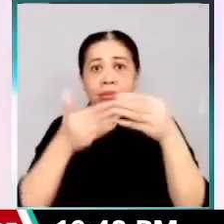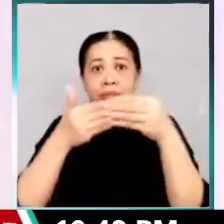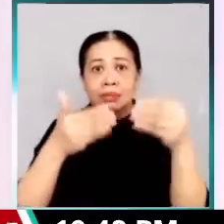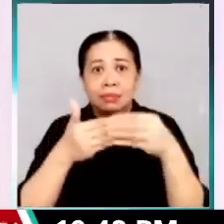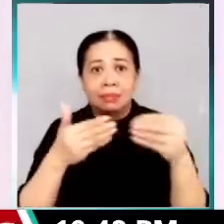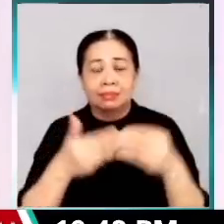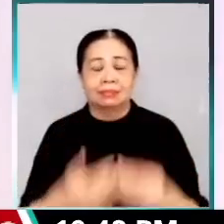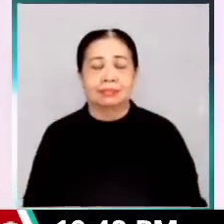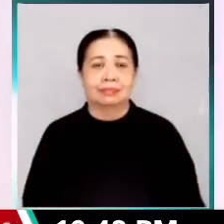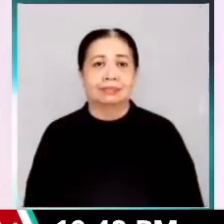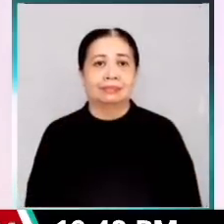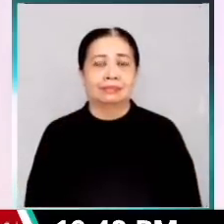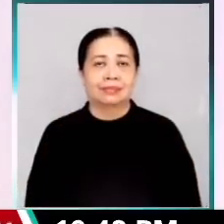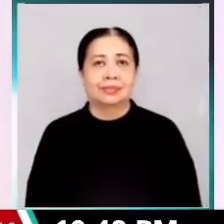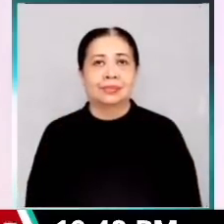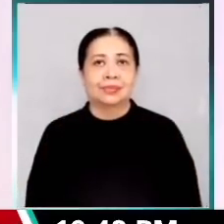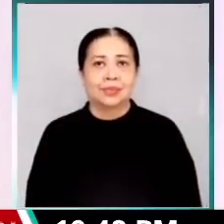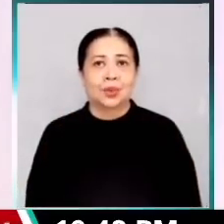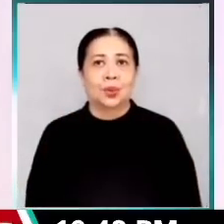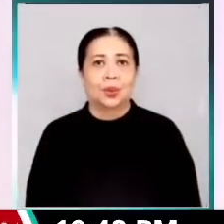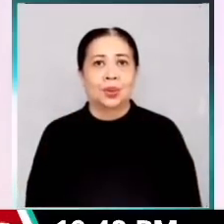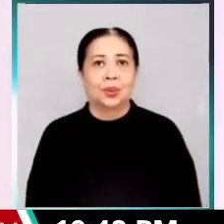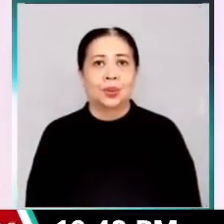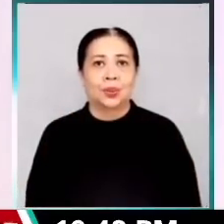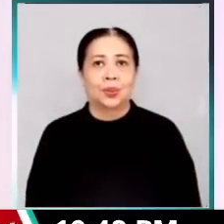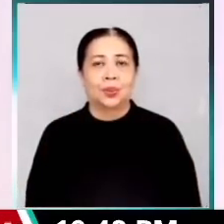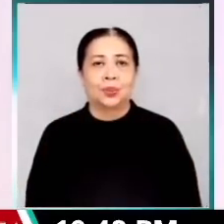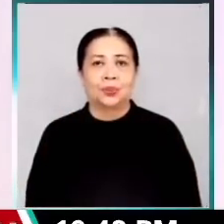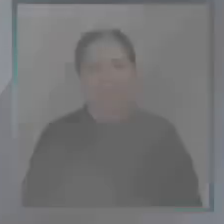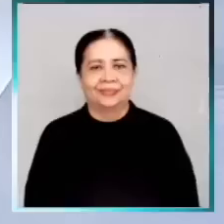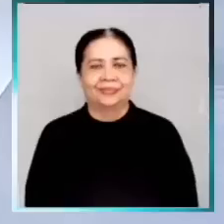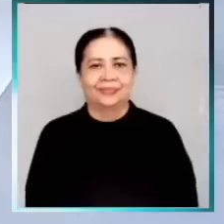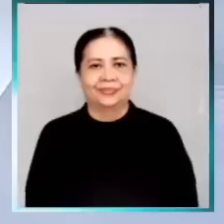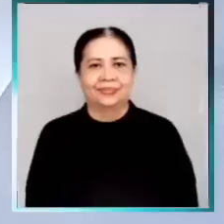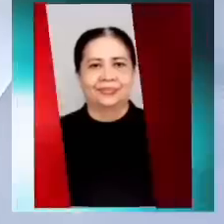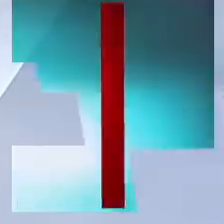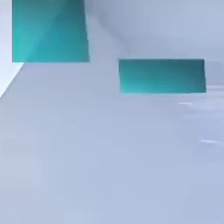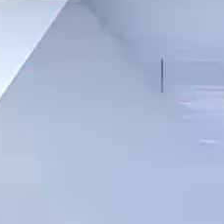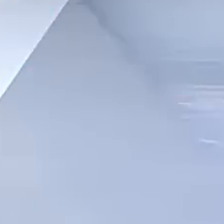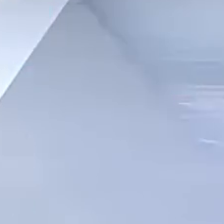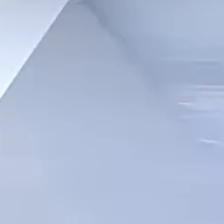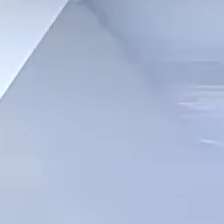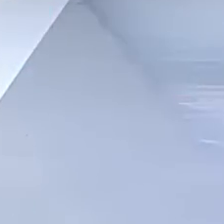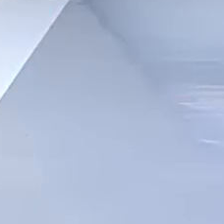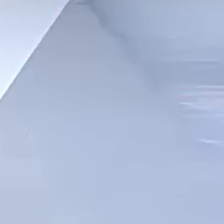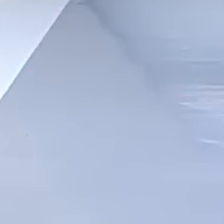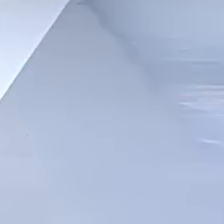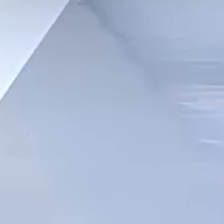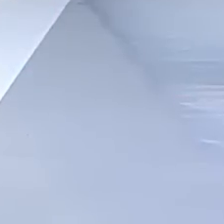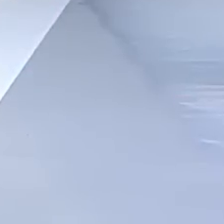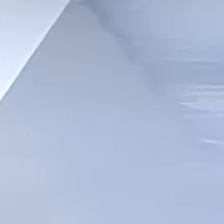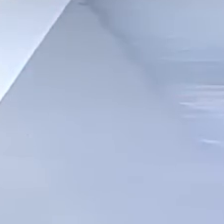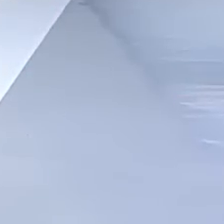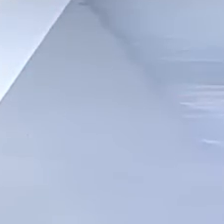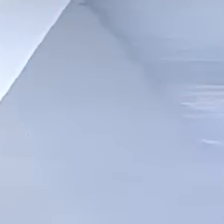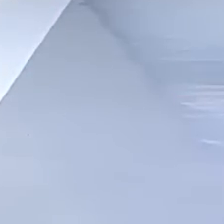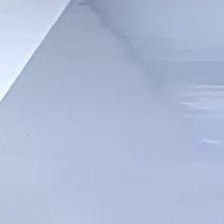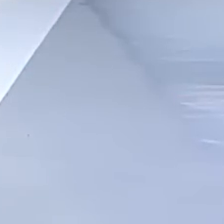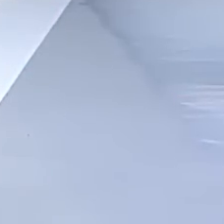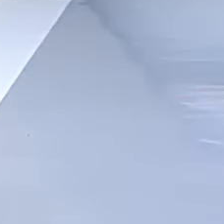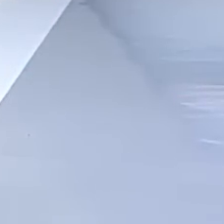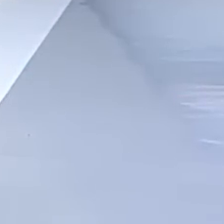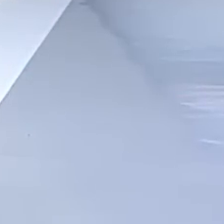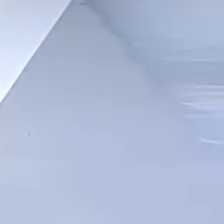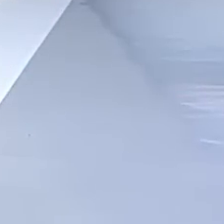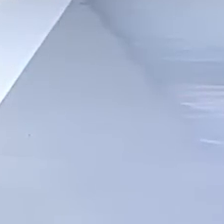Carampel, nagbabalita para sa GMA Integrated News. Yan po ang mga balita ang dapat niyong malaman. Sumasalamin